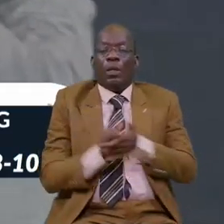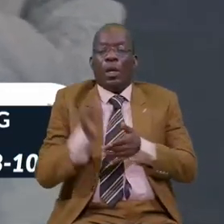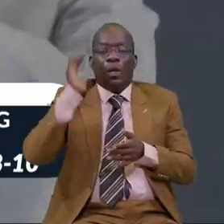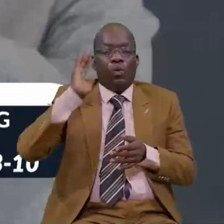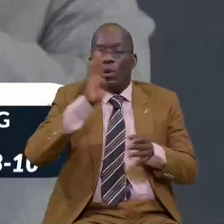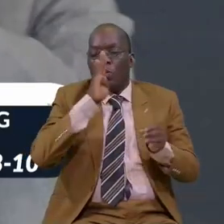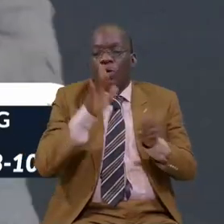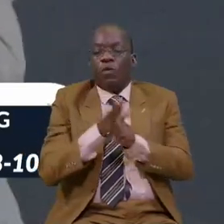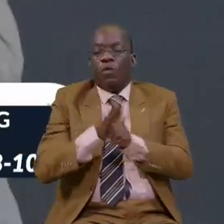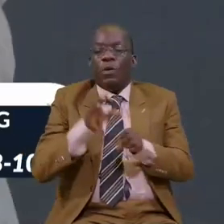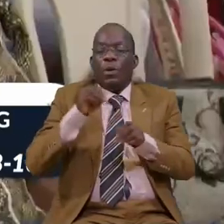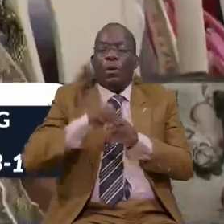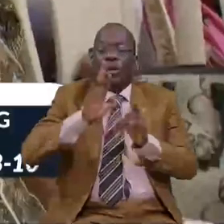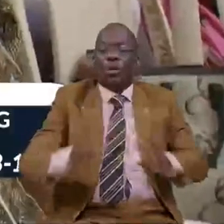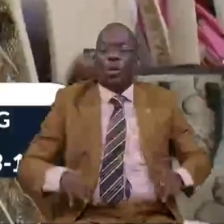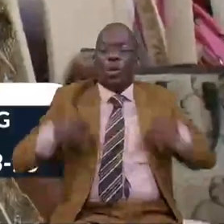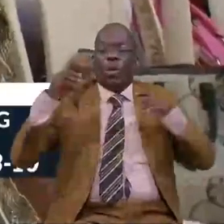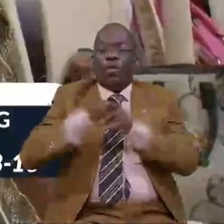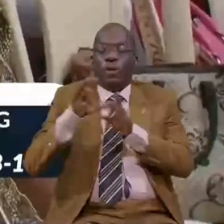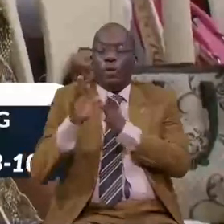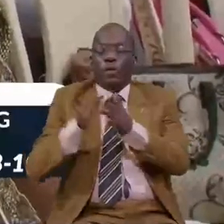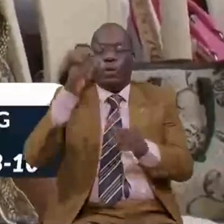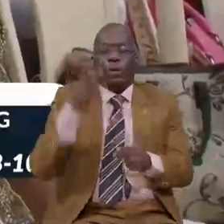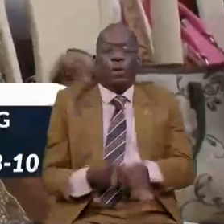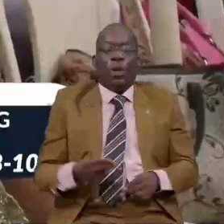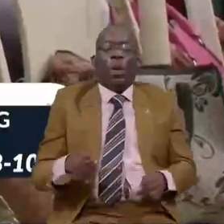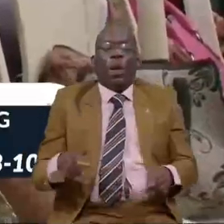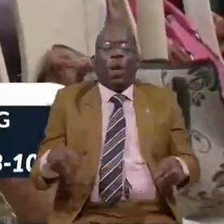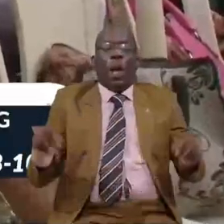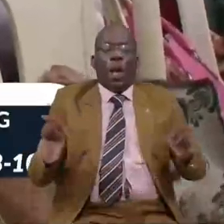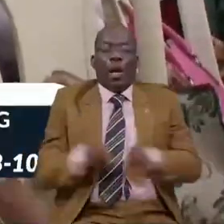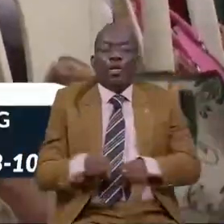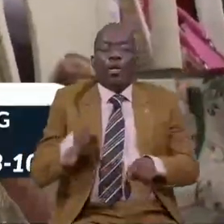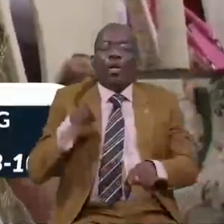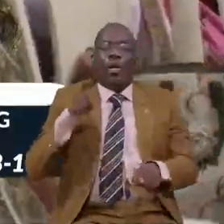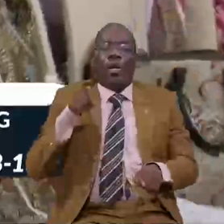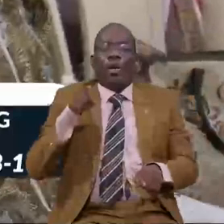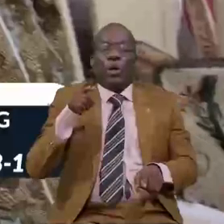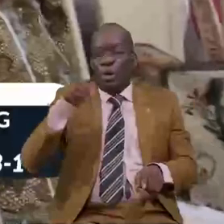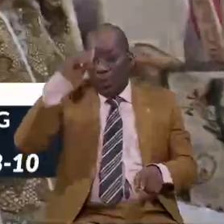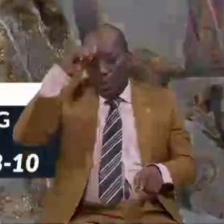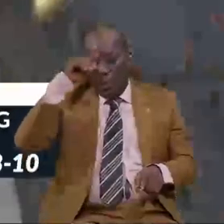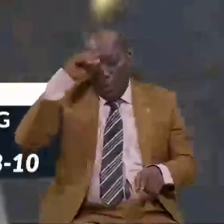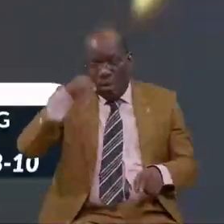dans dans ce cœur. Et ce sera accompli dans ta vie au nom de Jésus.